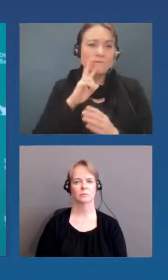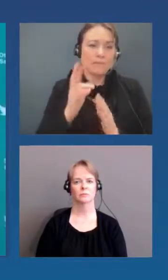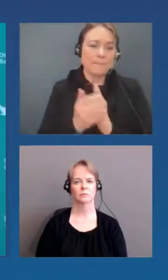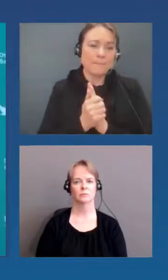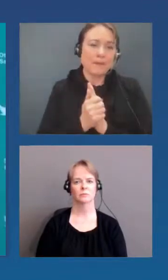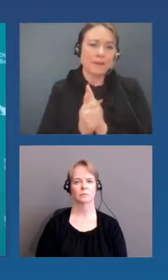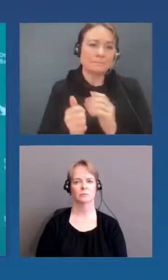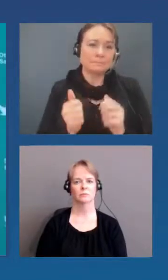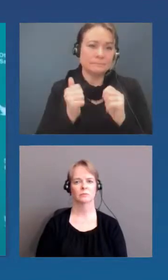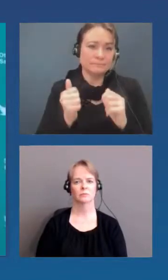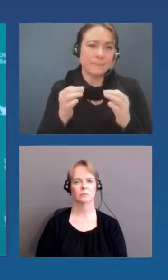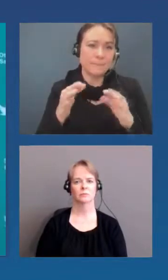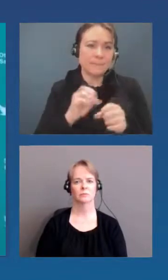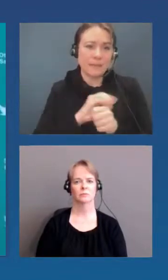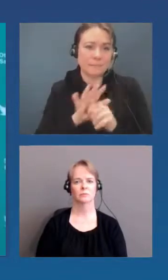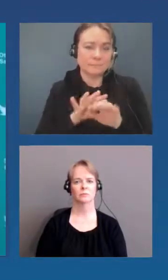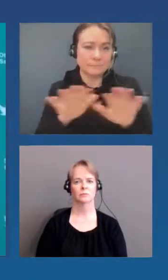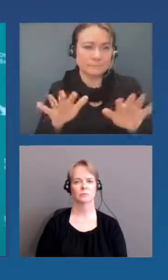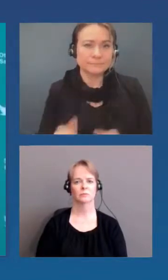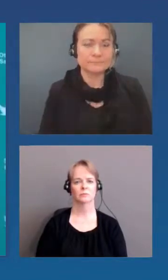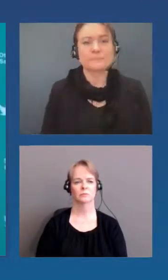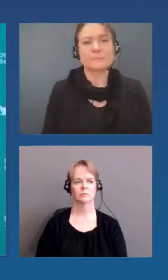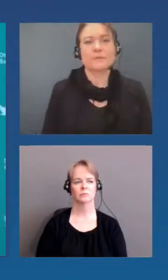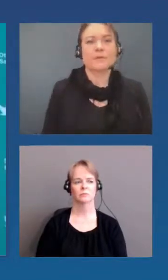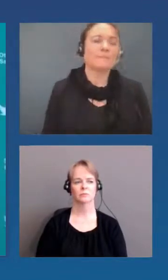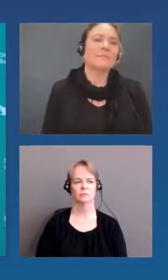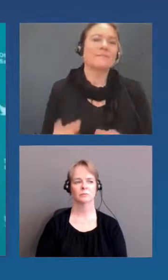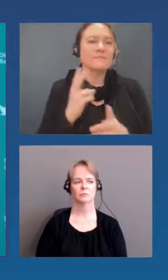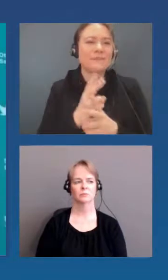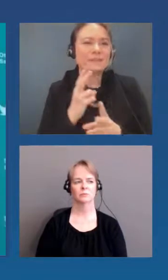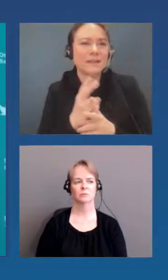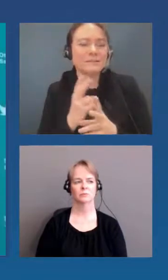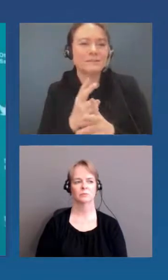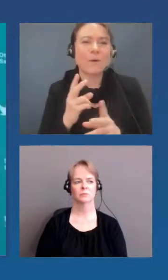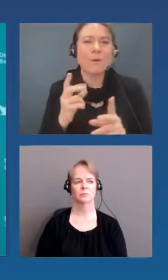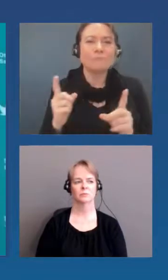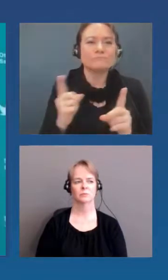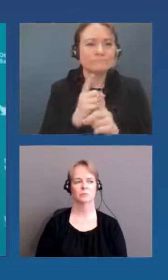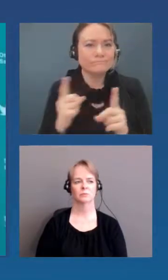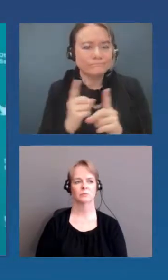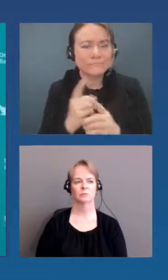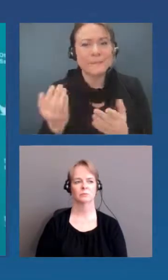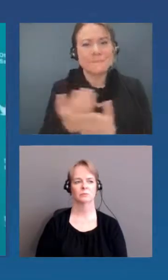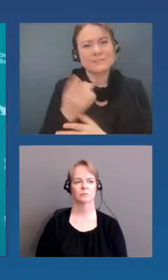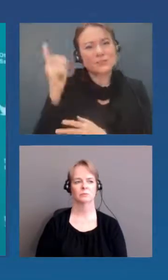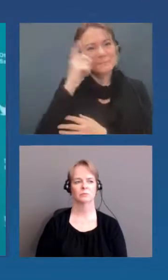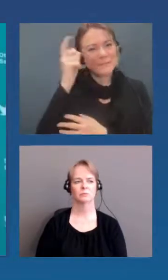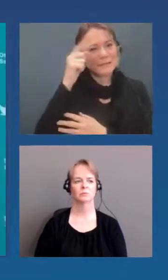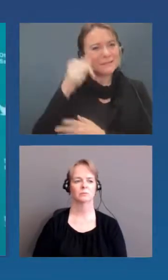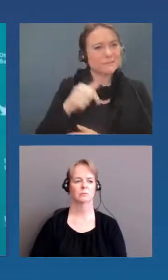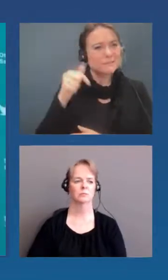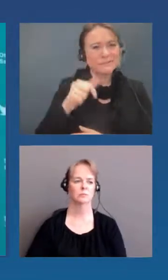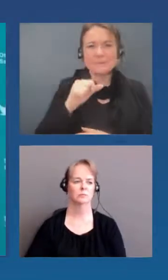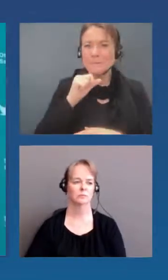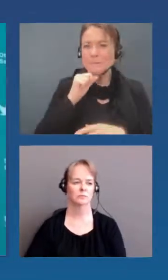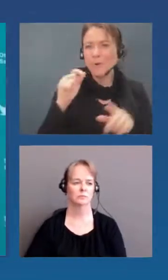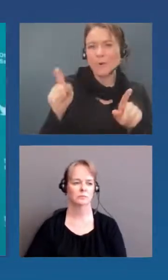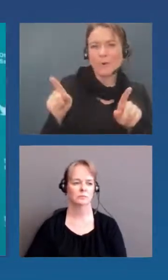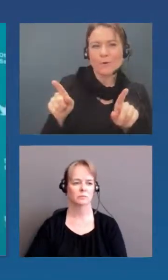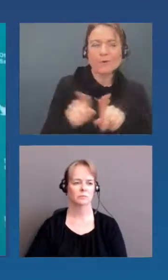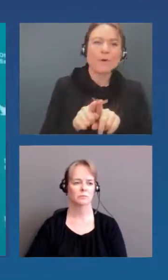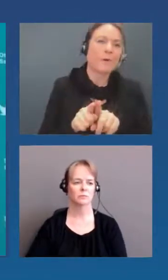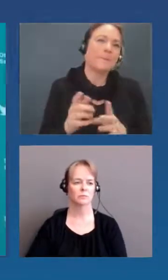pandémie. Le travail de limiter nos contacts, parce que notre expérience ici, c'est pas exactement